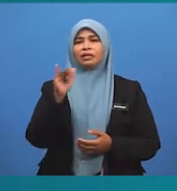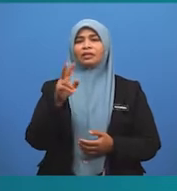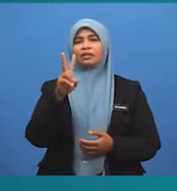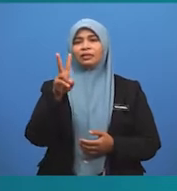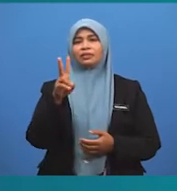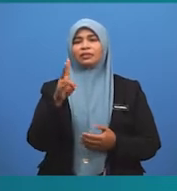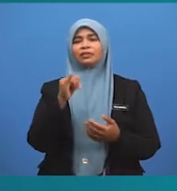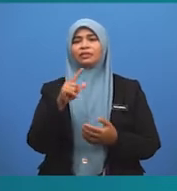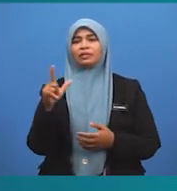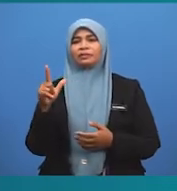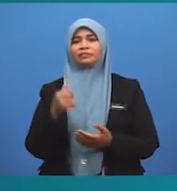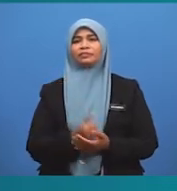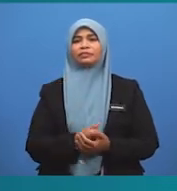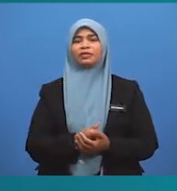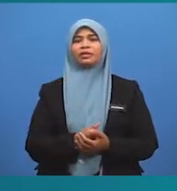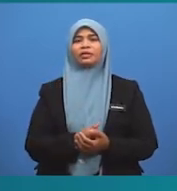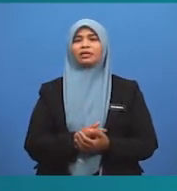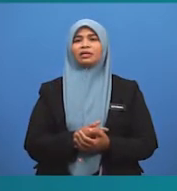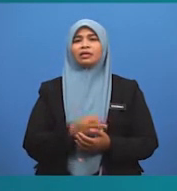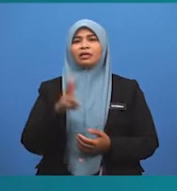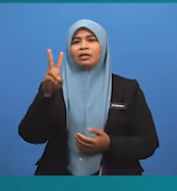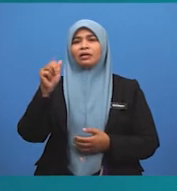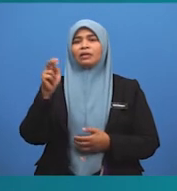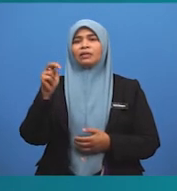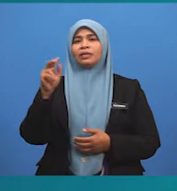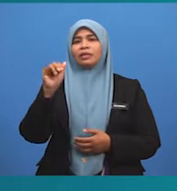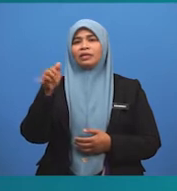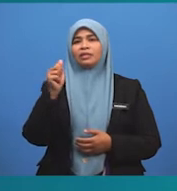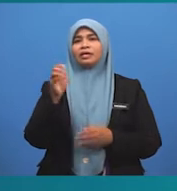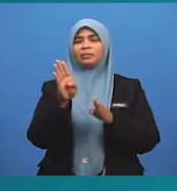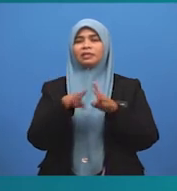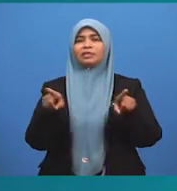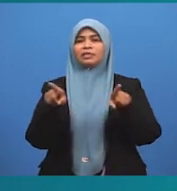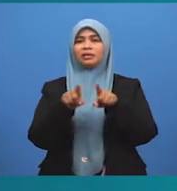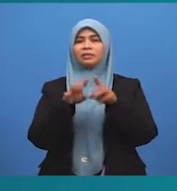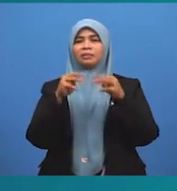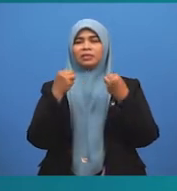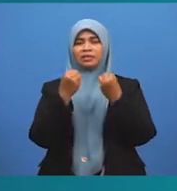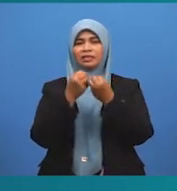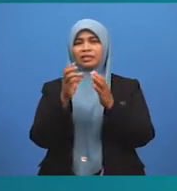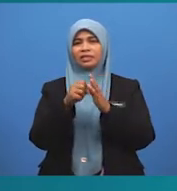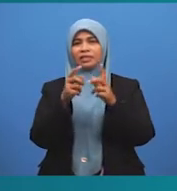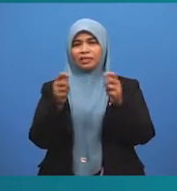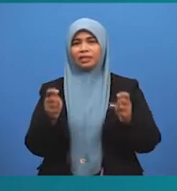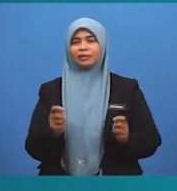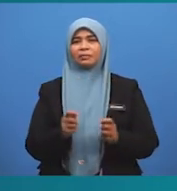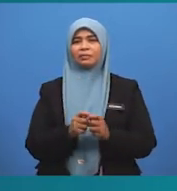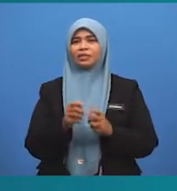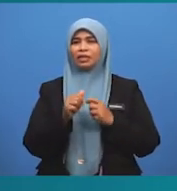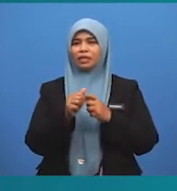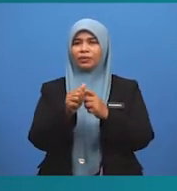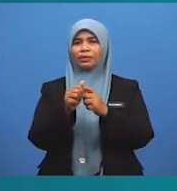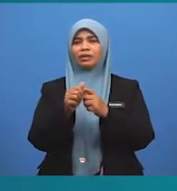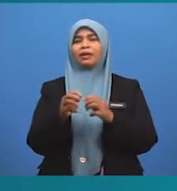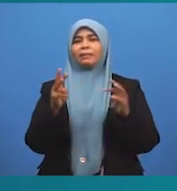Situasinya begini. Wanajah bersama masyarakat setempat